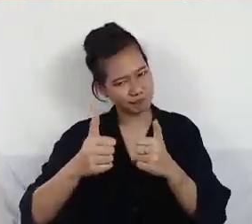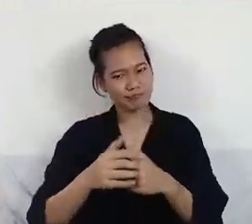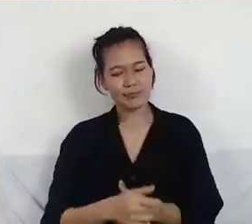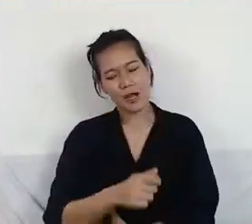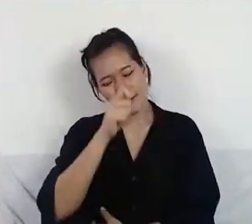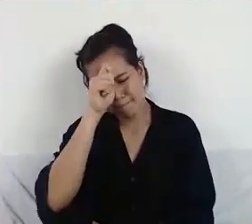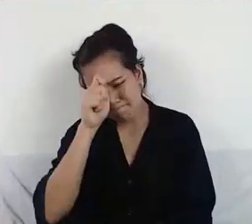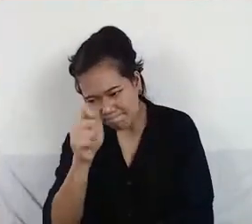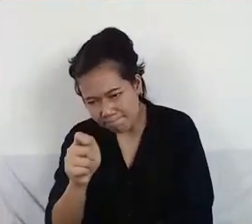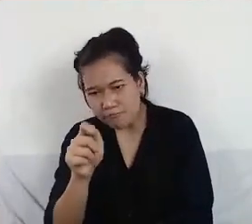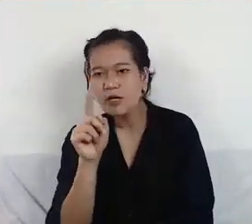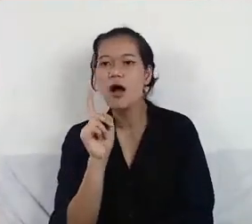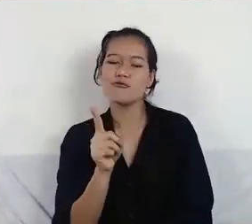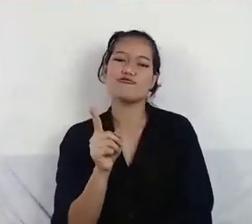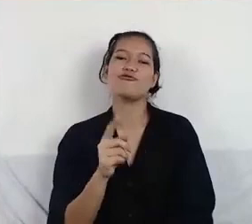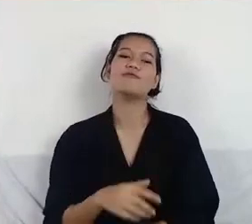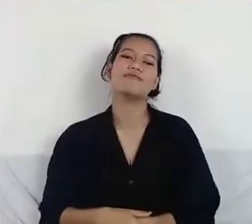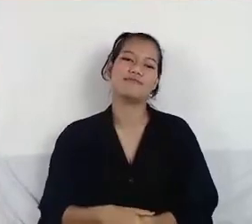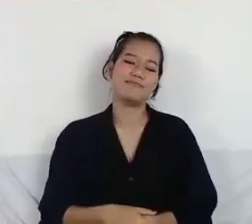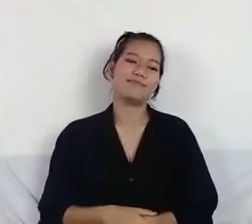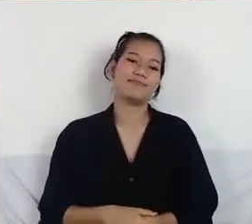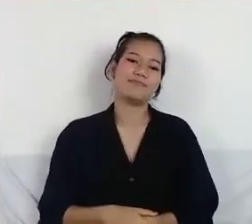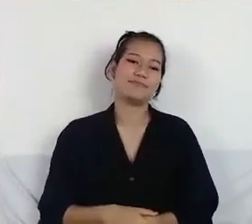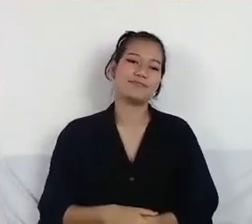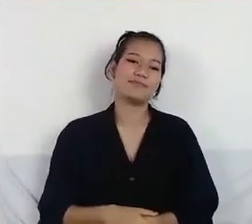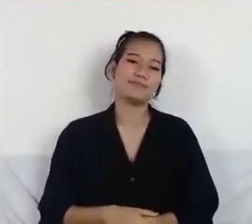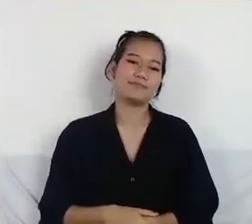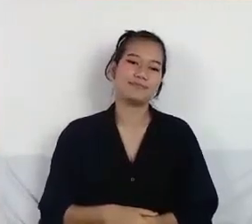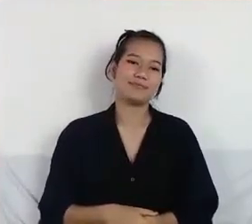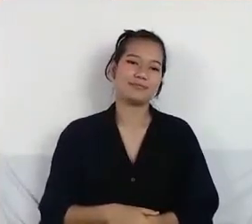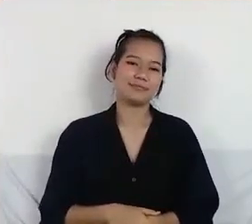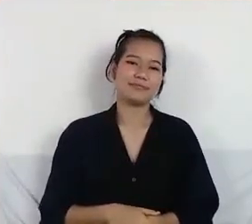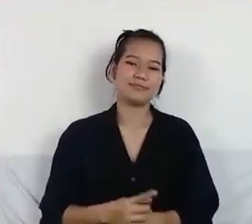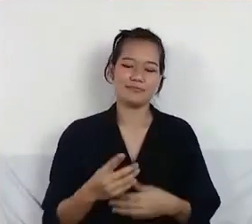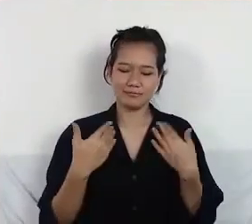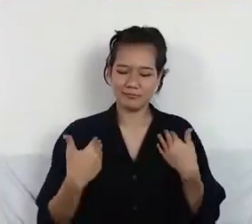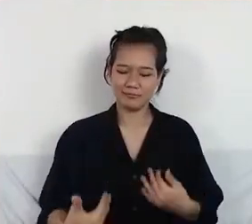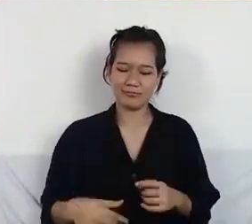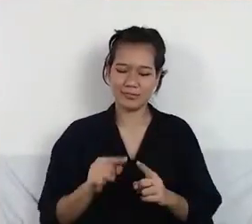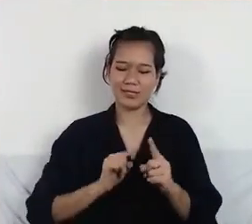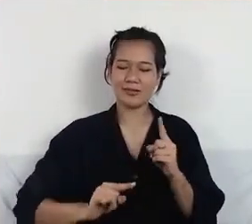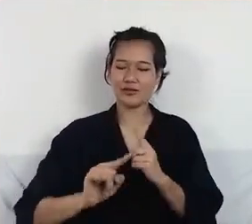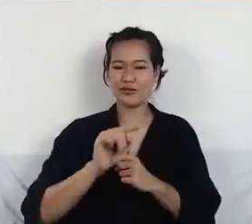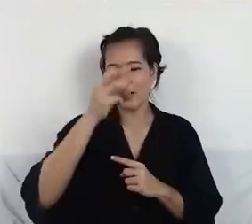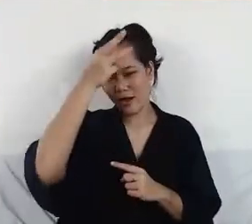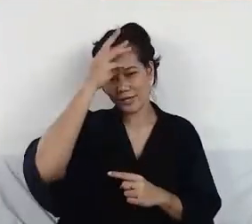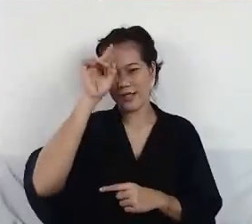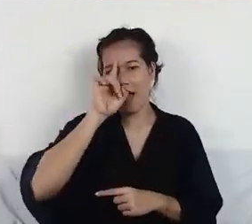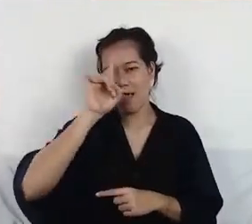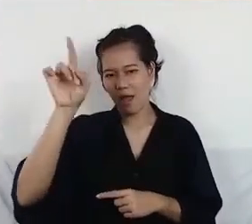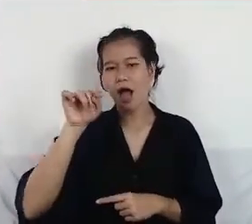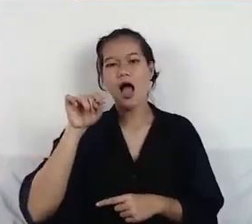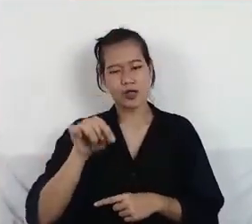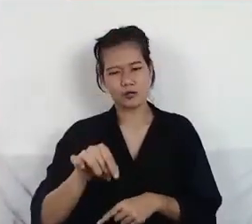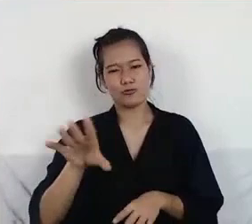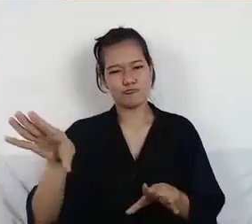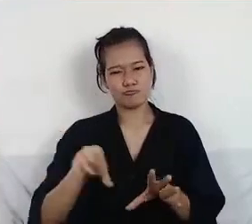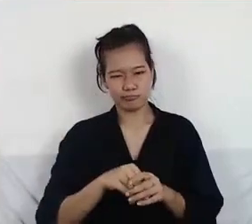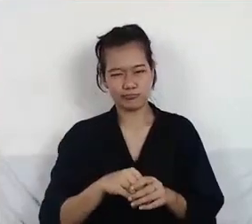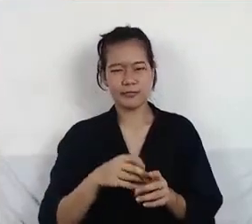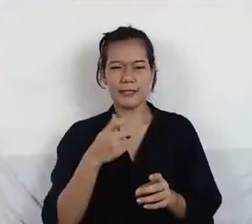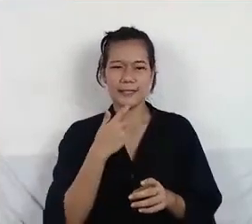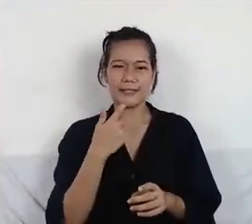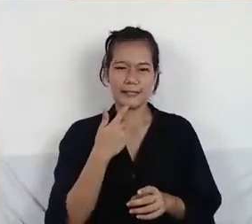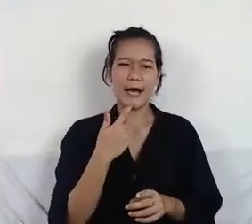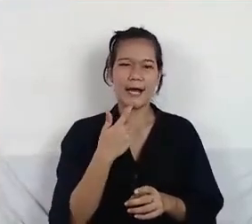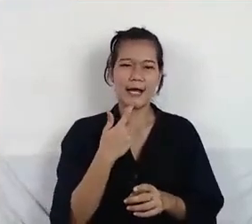Hargai itu. Kalau kita mau memang bicara sebagai duta-duta budaya kerajaan Allah. Ini bagian dari unggah-ungguh.